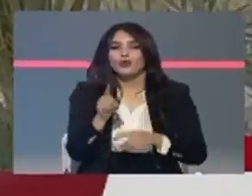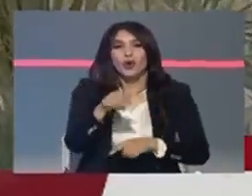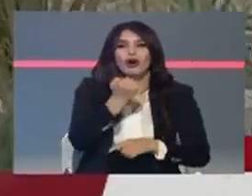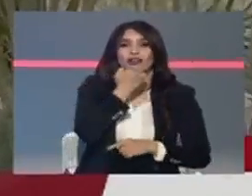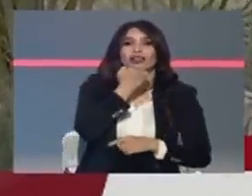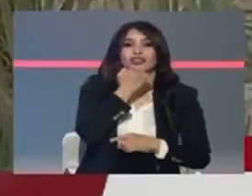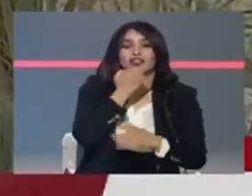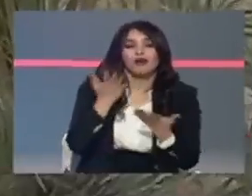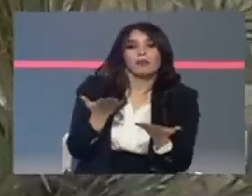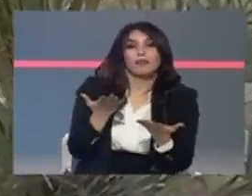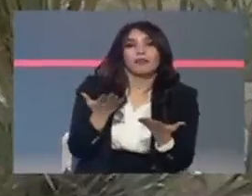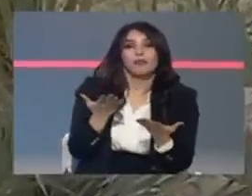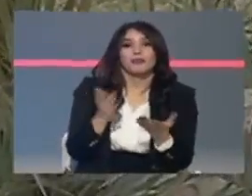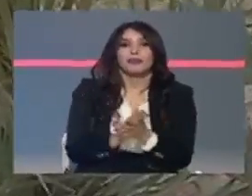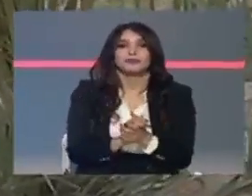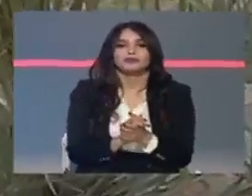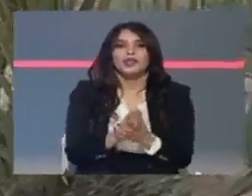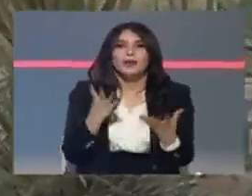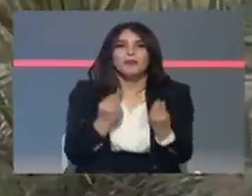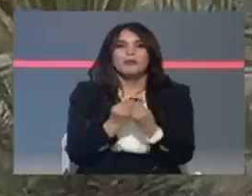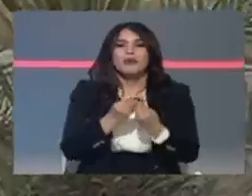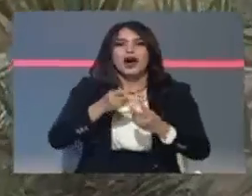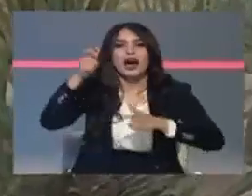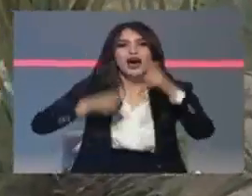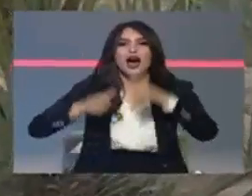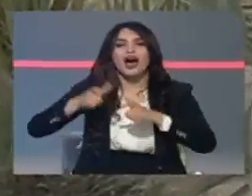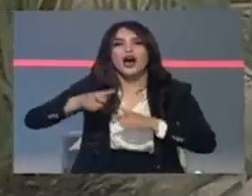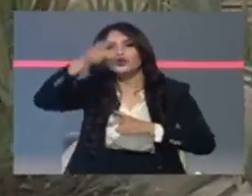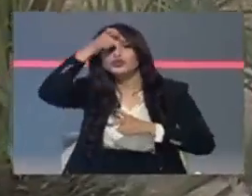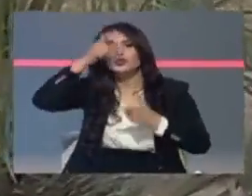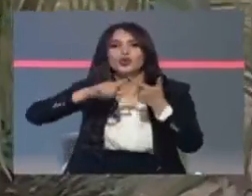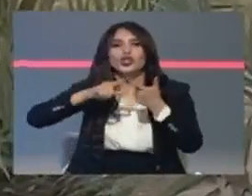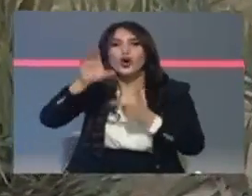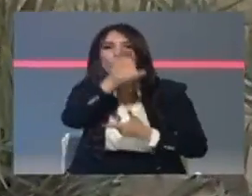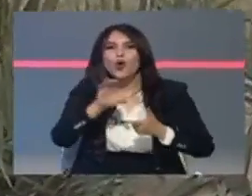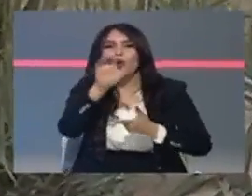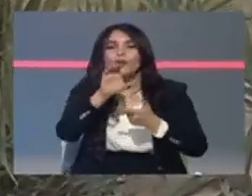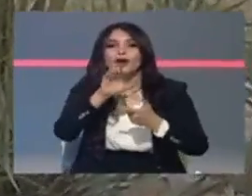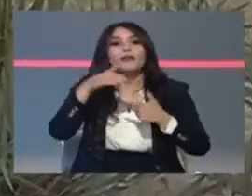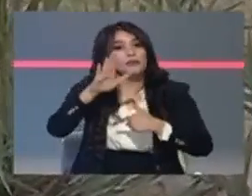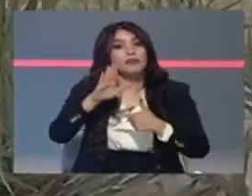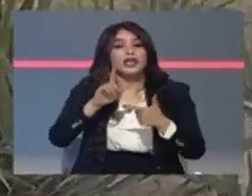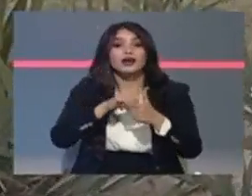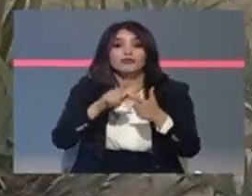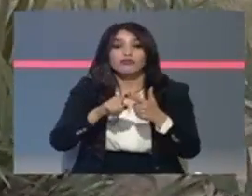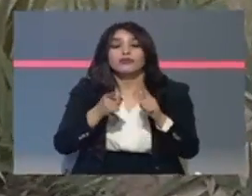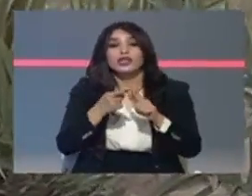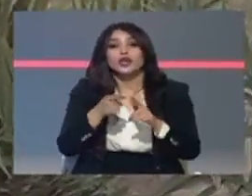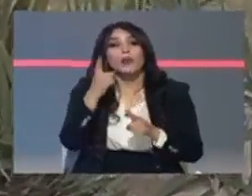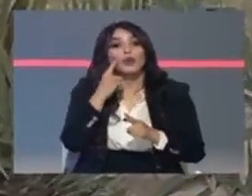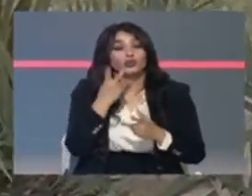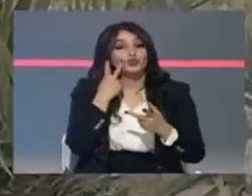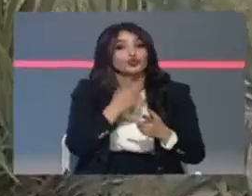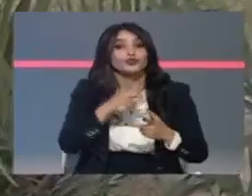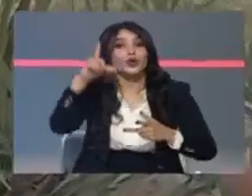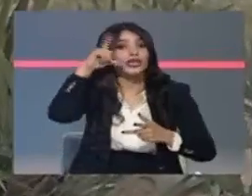مع في الوافدين من أوروبا ومن تركيا ومن الدول الأخرى، لكن بالمقابل أيضا يلزمنا ننظر ليبيا على أساس